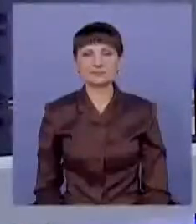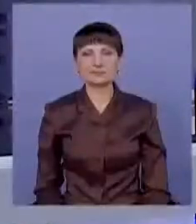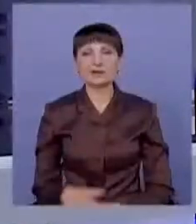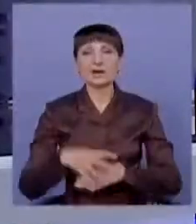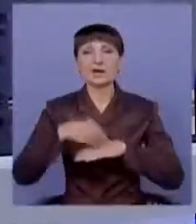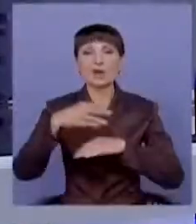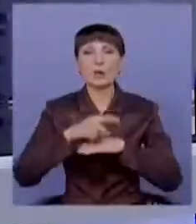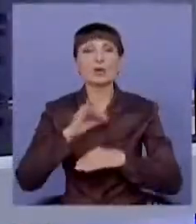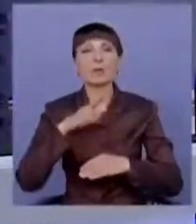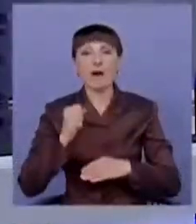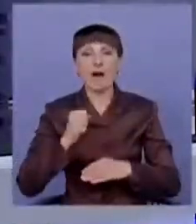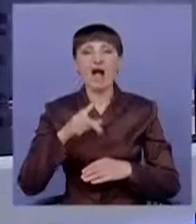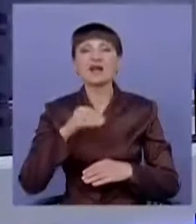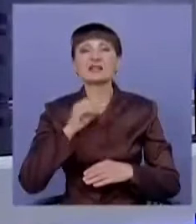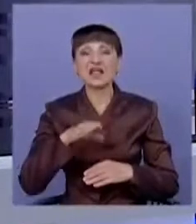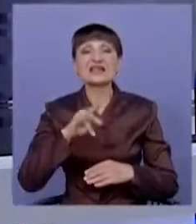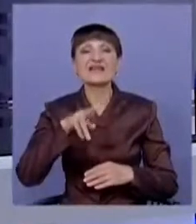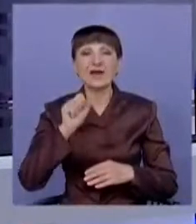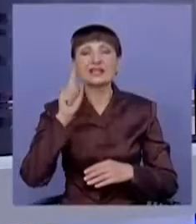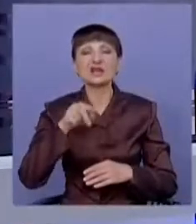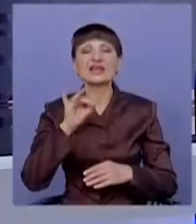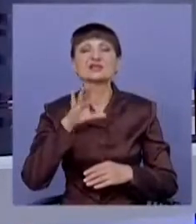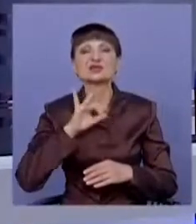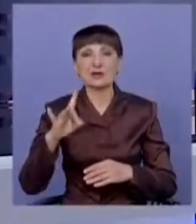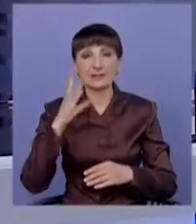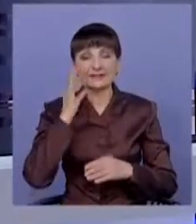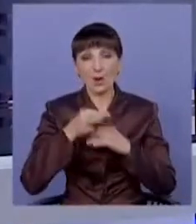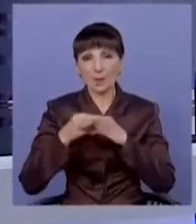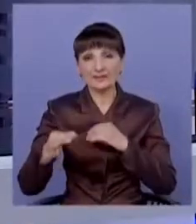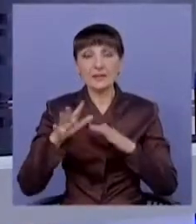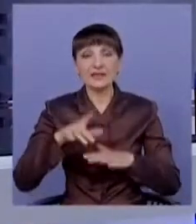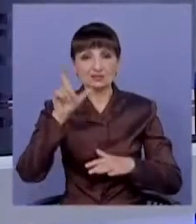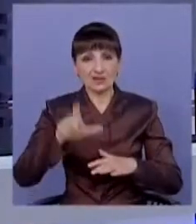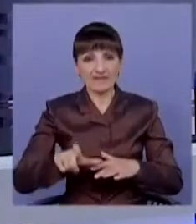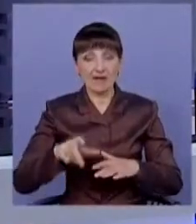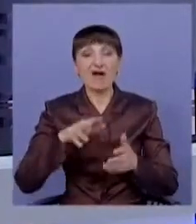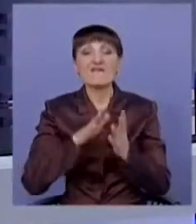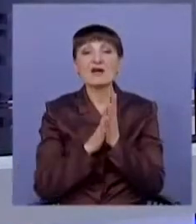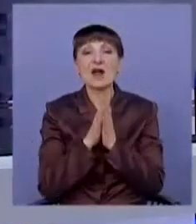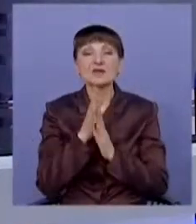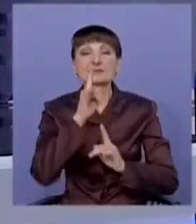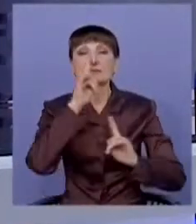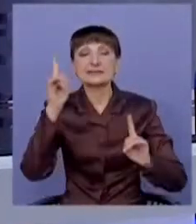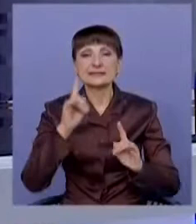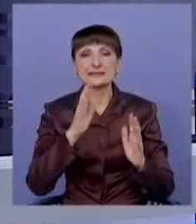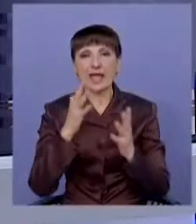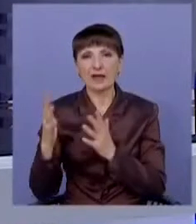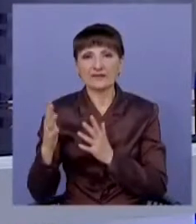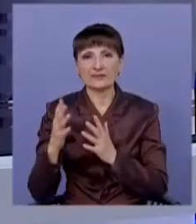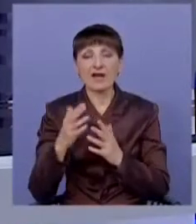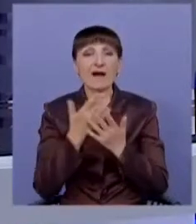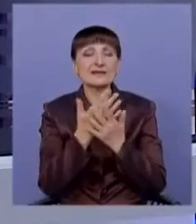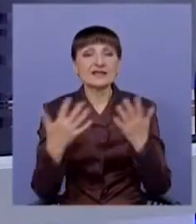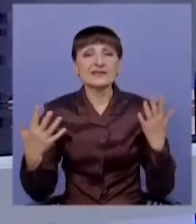Хлопок, хурма, гранат, тыква и даже инжир. В Алматинской области местный садовник выращивает экзотические фрукты.